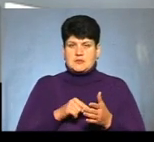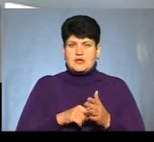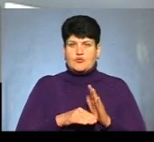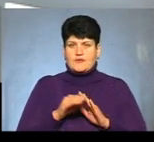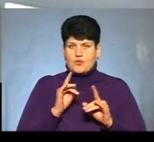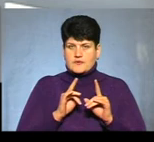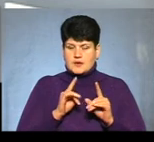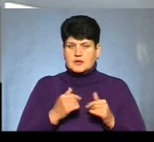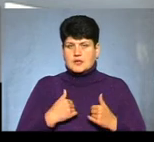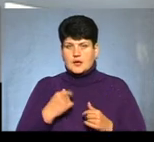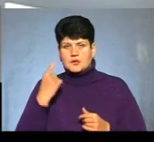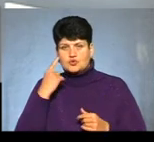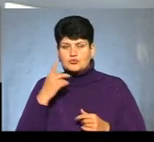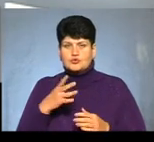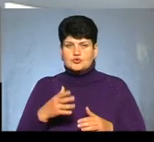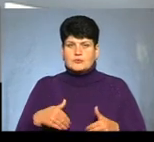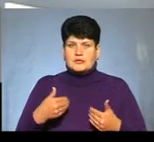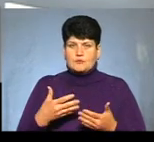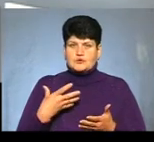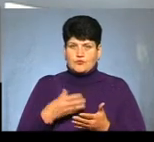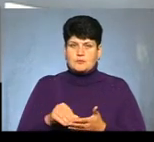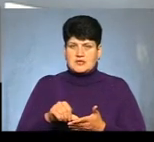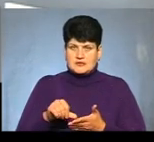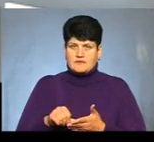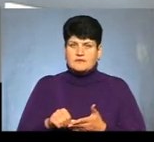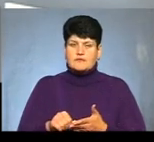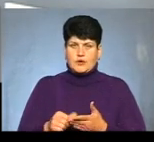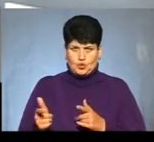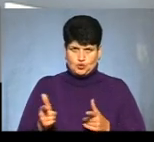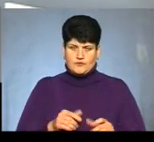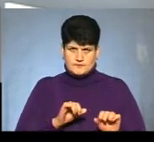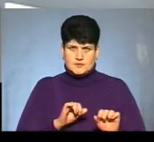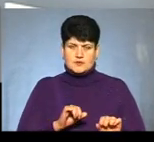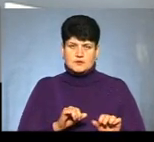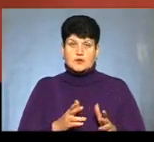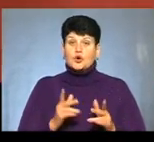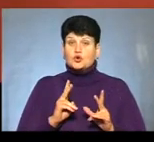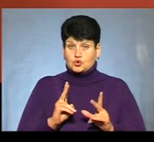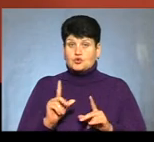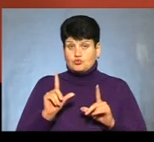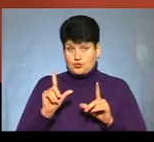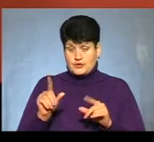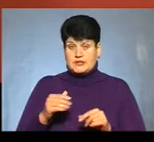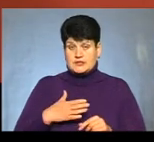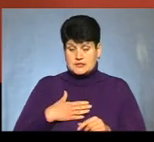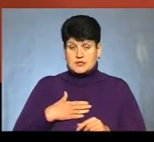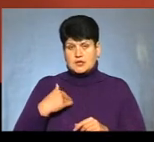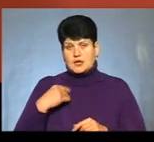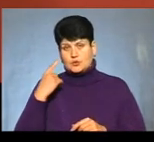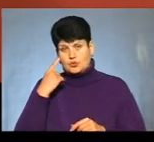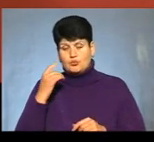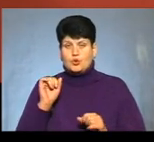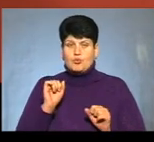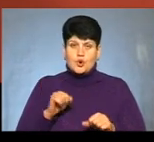це питання на Верховній Раді. Ми навіть, я думаю, що ми дамо своїх представників. Тобто ви готові відстоювати? Ми готові, так. Ми, хтось поїде з наших, я